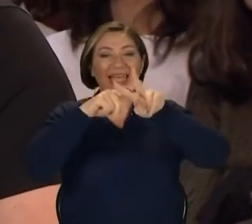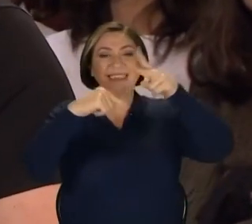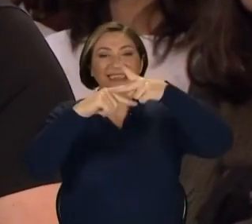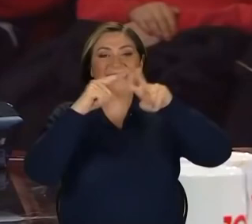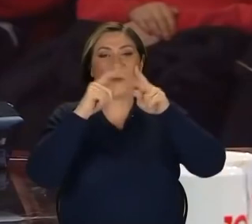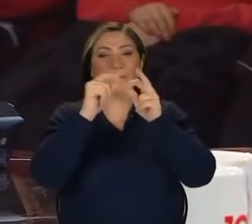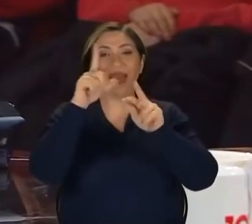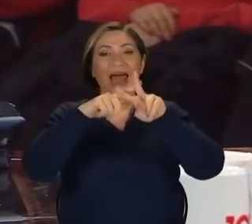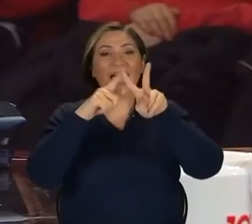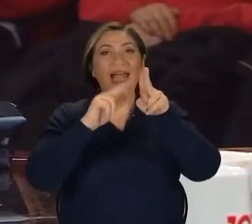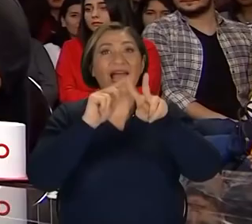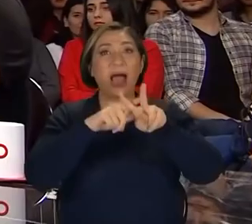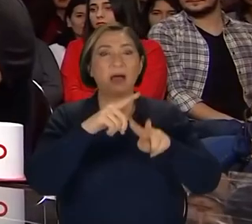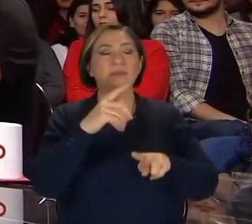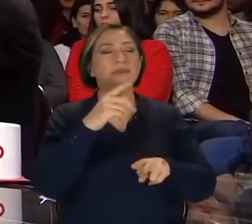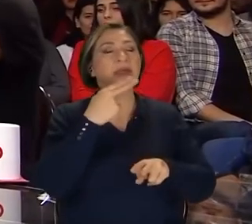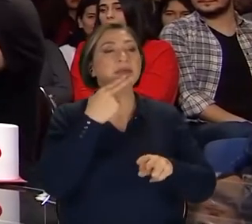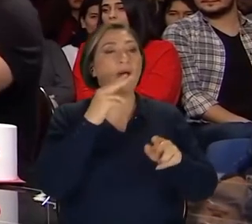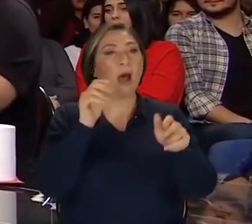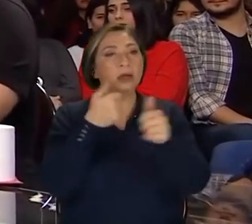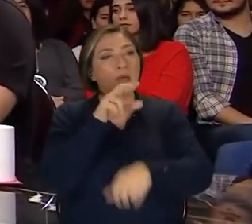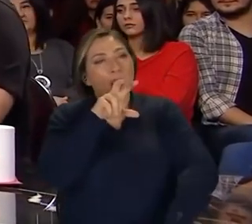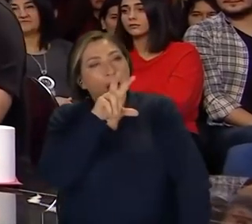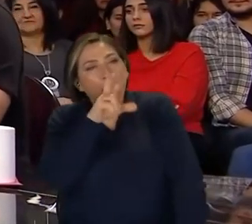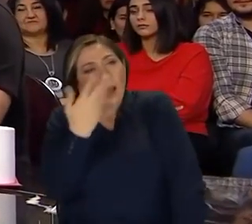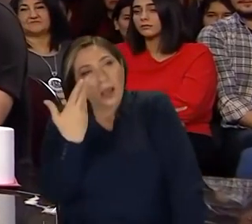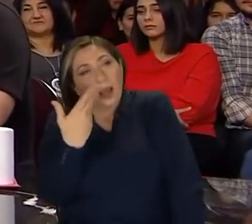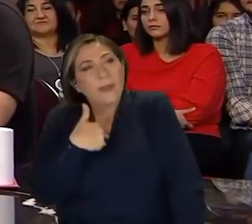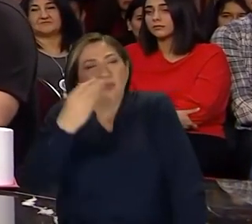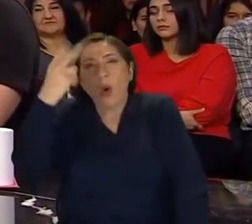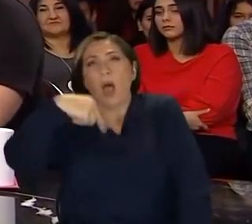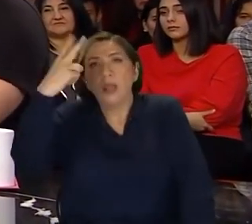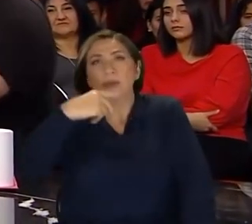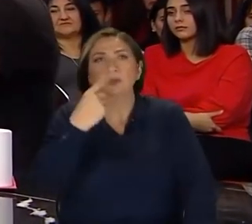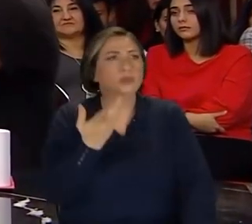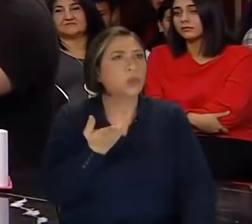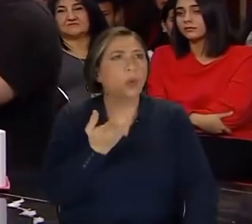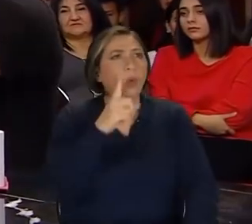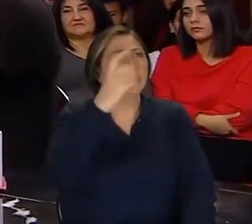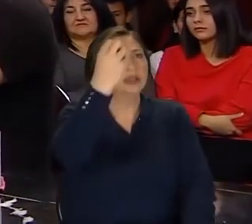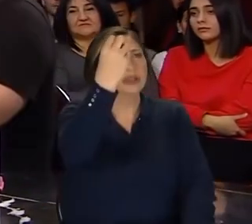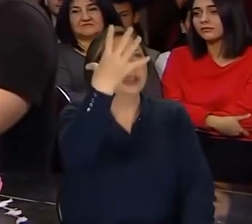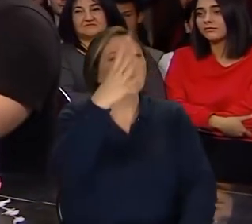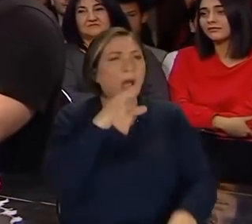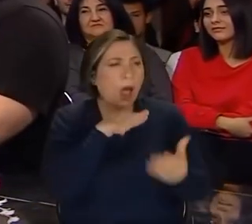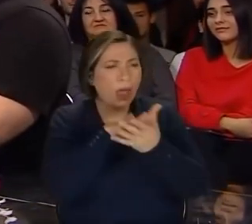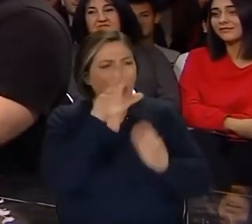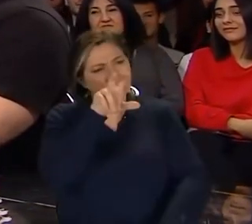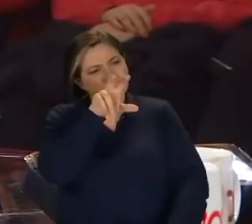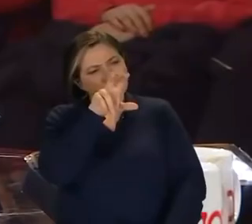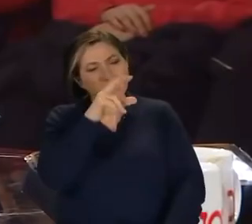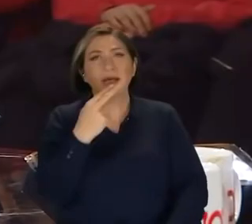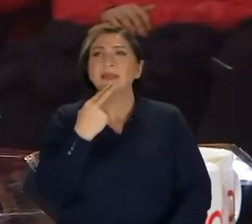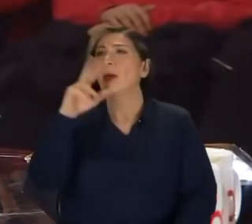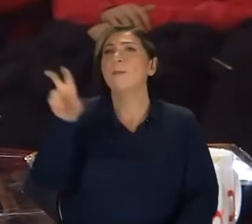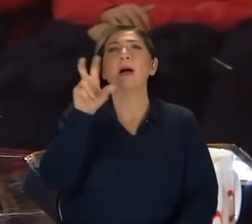ilgili hikayesi vardır. Abi kadının arkasından öyle bir bakıyorsunuz, orada ben çok ağladım demiş. Yok demiş, ben oradaki ışık ayağına bakıyordum.